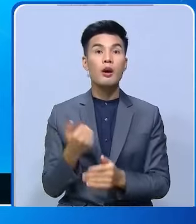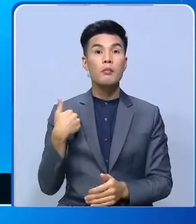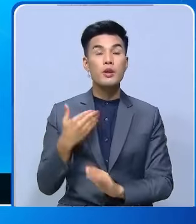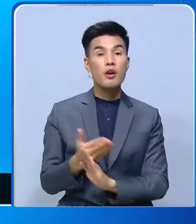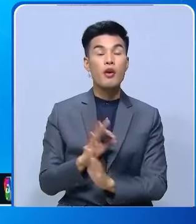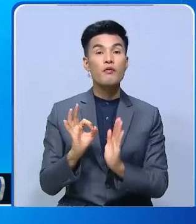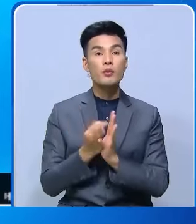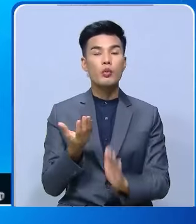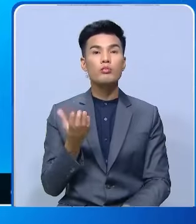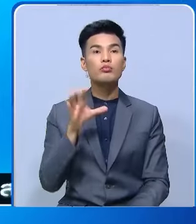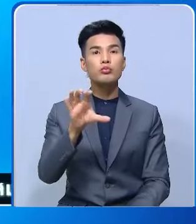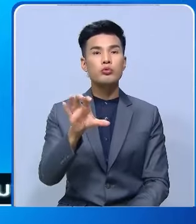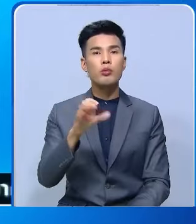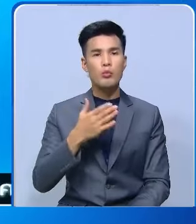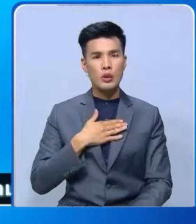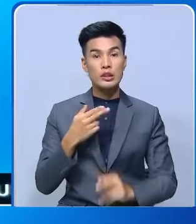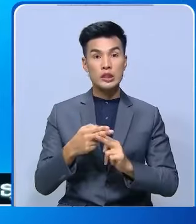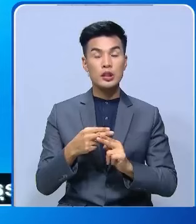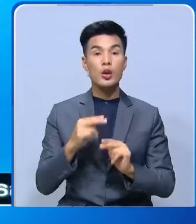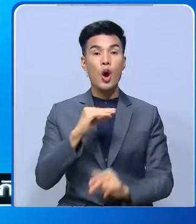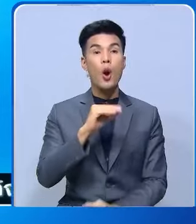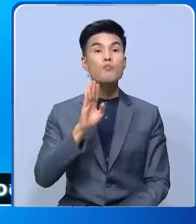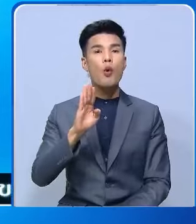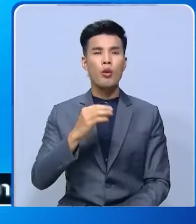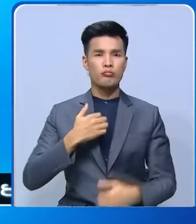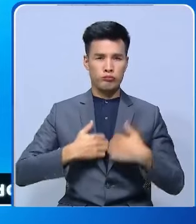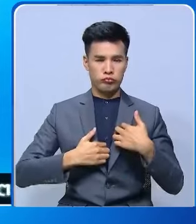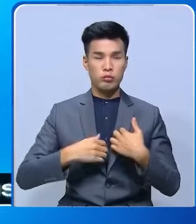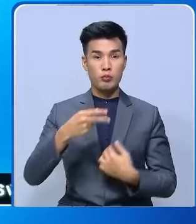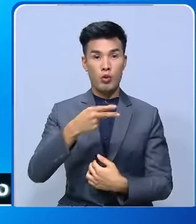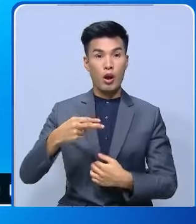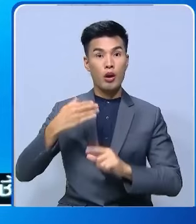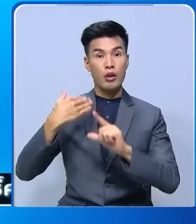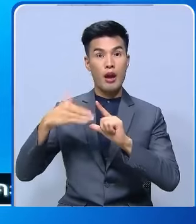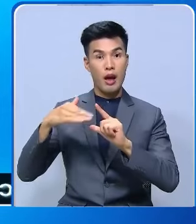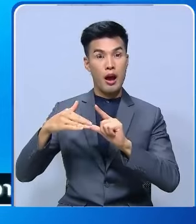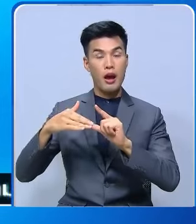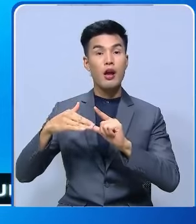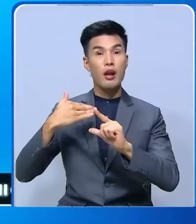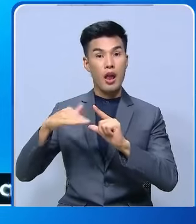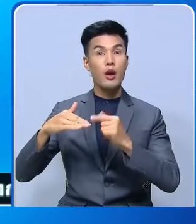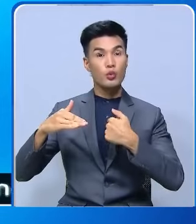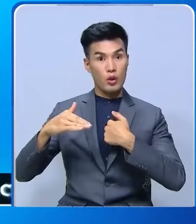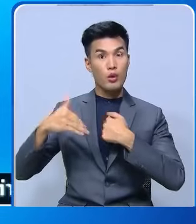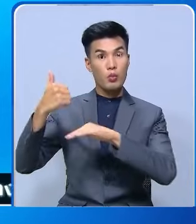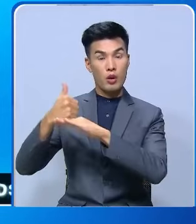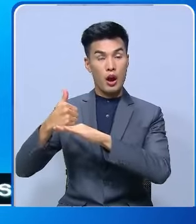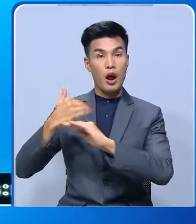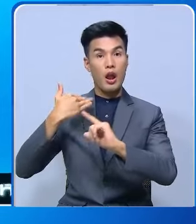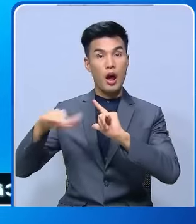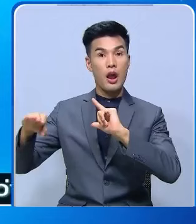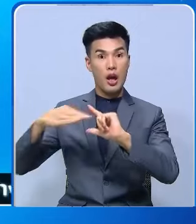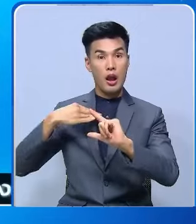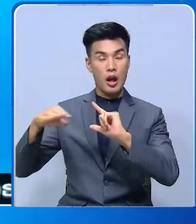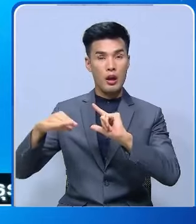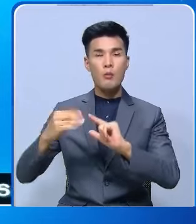คนหนึ่งชื่อว่าโบว์ค่ะเขาระบายความรู้สึกอัดอั้นตั่นใจนำข้อความการสนทนาผ่าน lineนี่แหละระหว่างตัวเองกับหัวหน้างานที่ขอลา